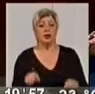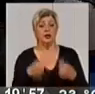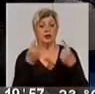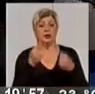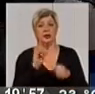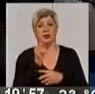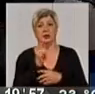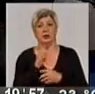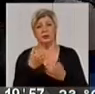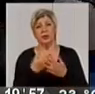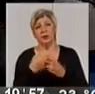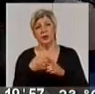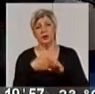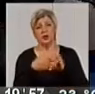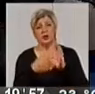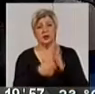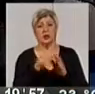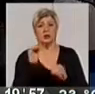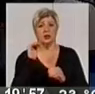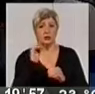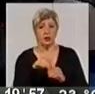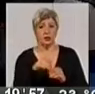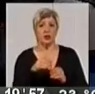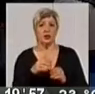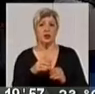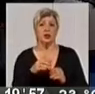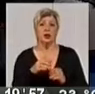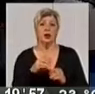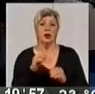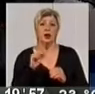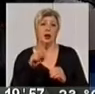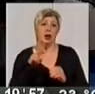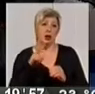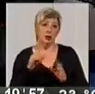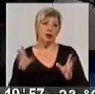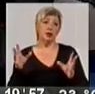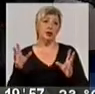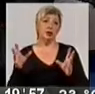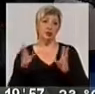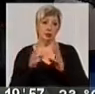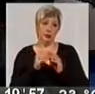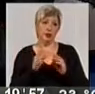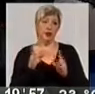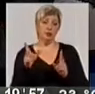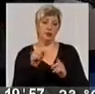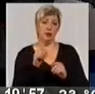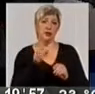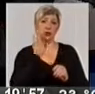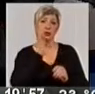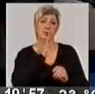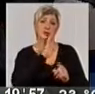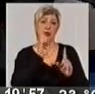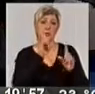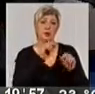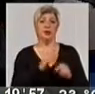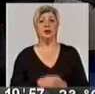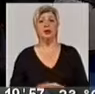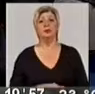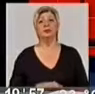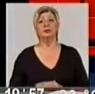десь 16 тисяч на певний курс і так далі. Але направляється, вона їде, дитина, безумовно, з матір, тому що вона не здатна до